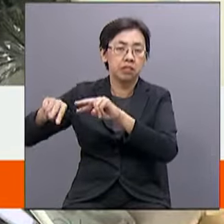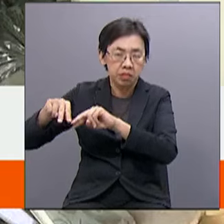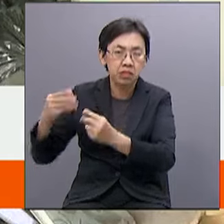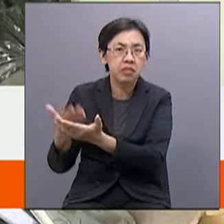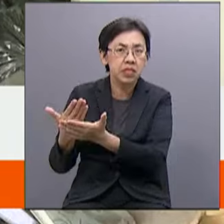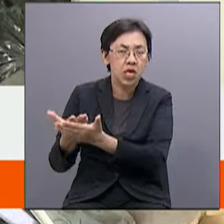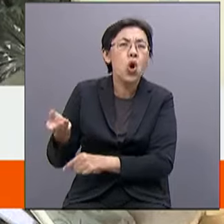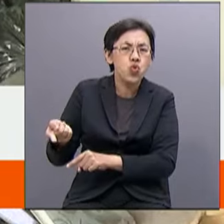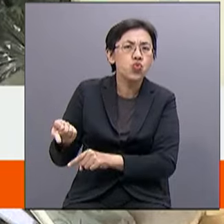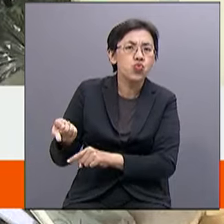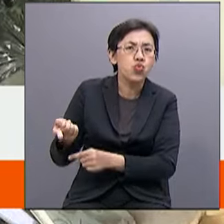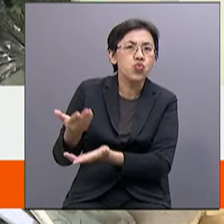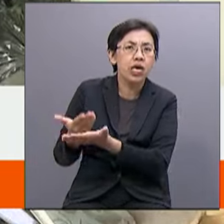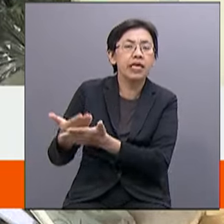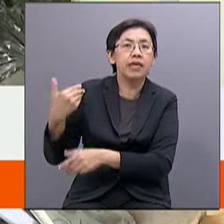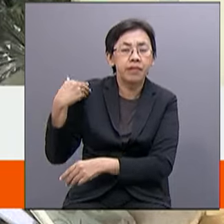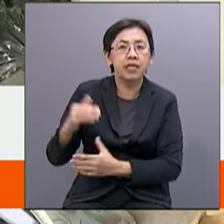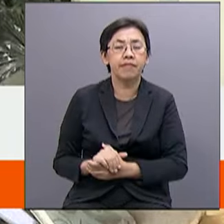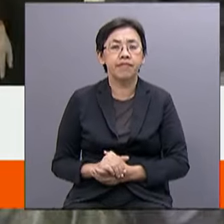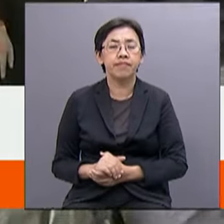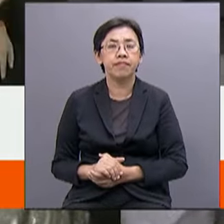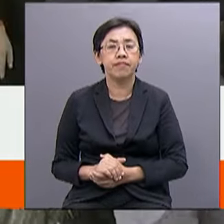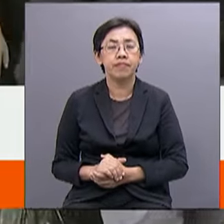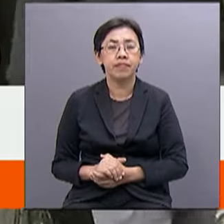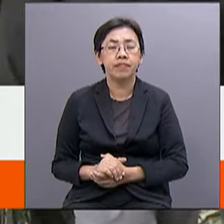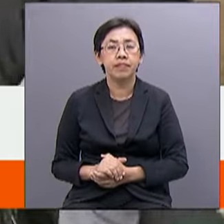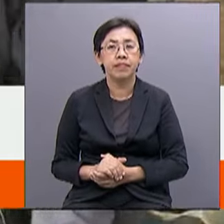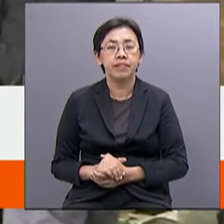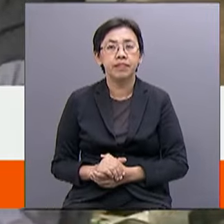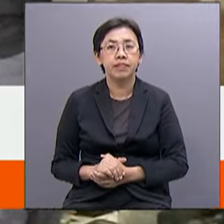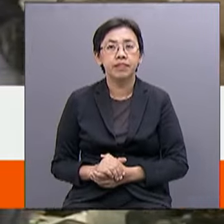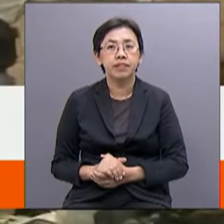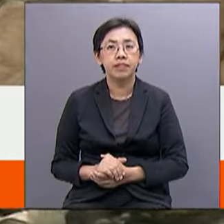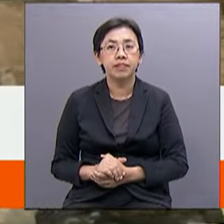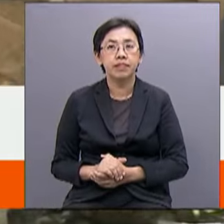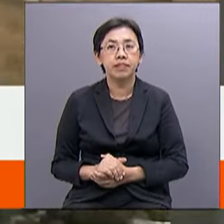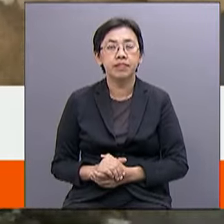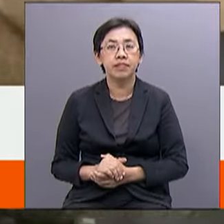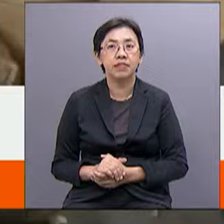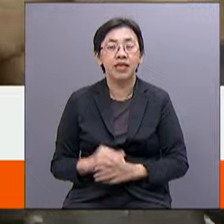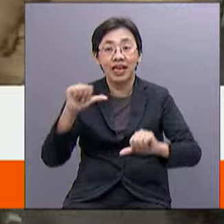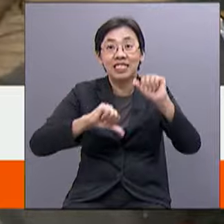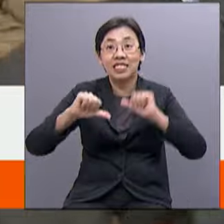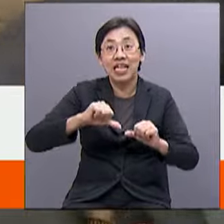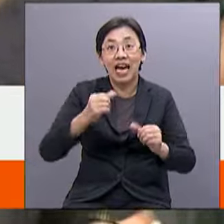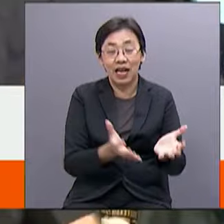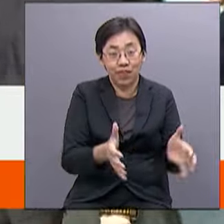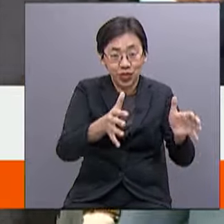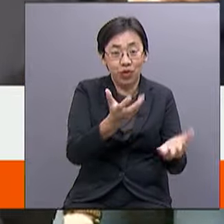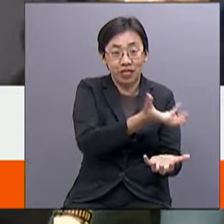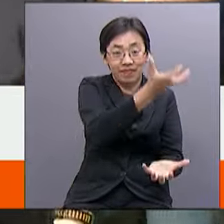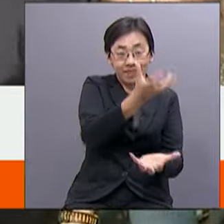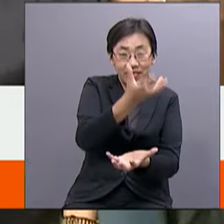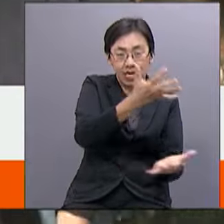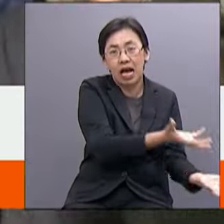องอยู่ครับเพราะว่าตัวของการรับกาบพวกนี้มาเนี่ยในกระบวนการกำจัดเนี่ยเ